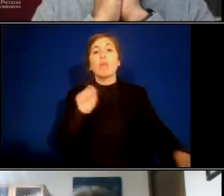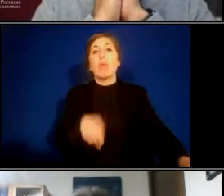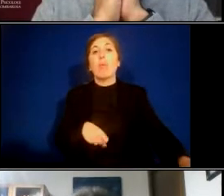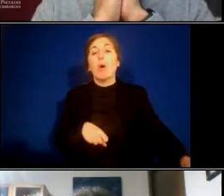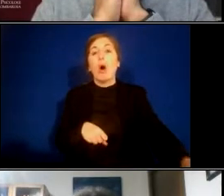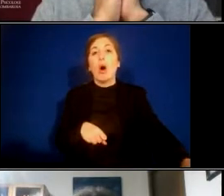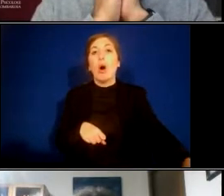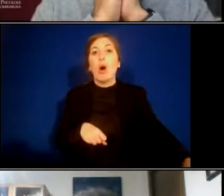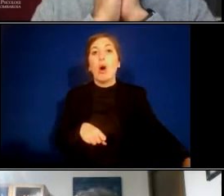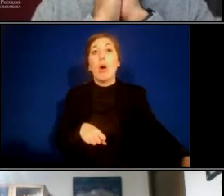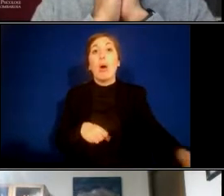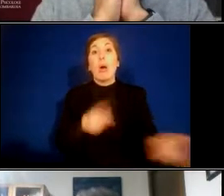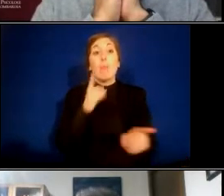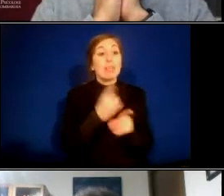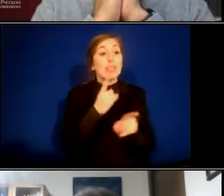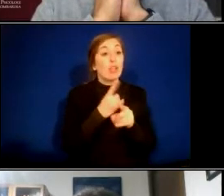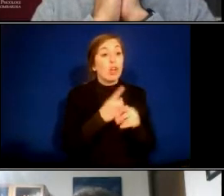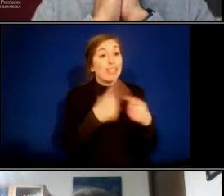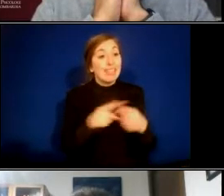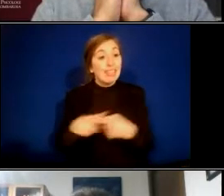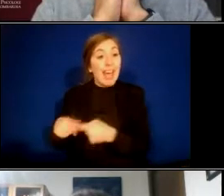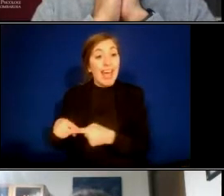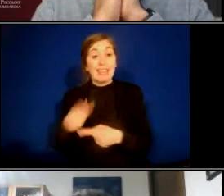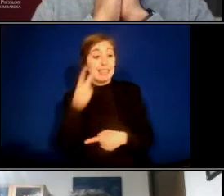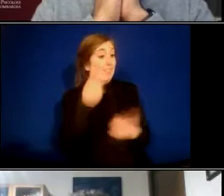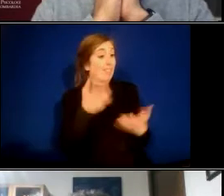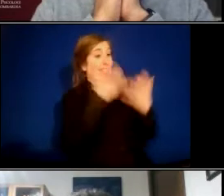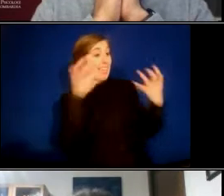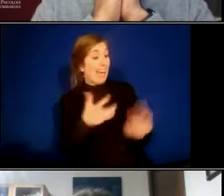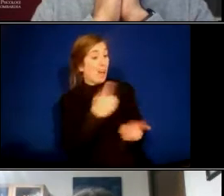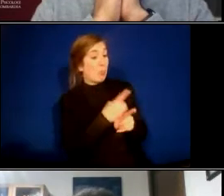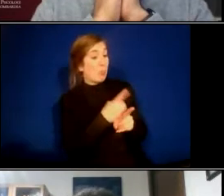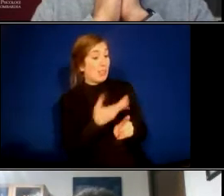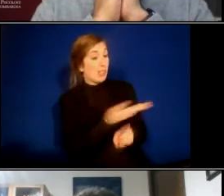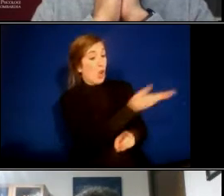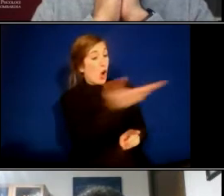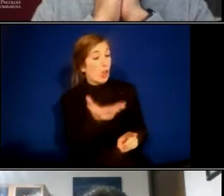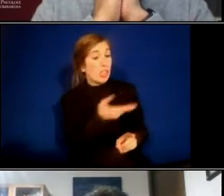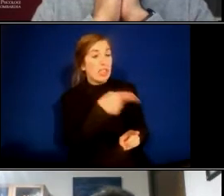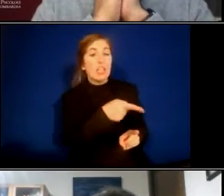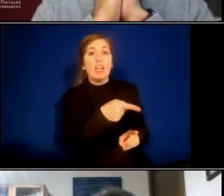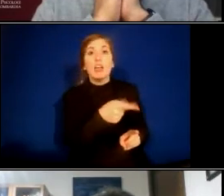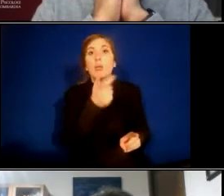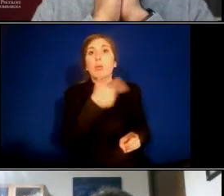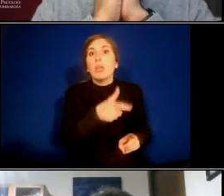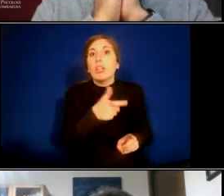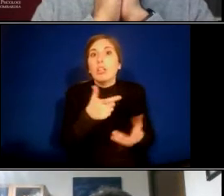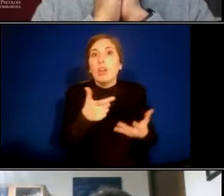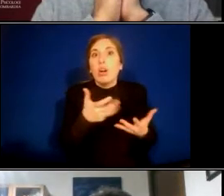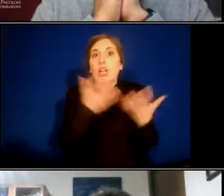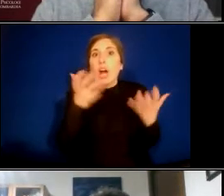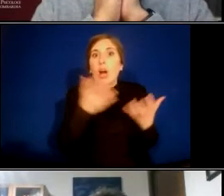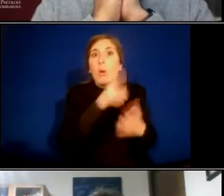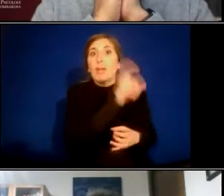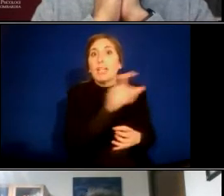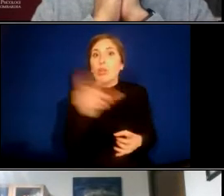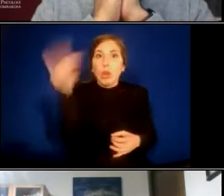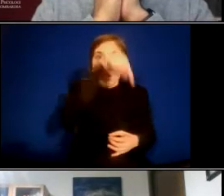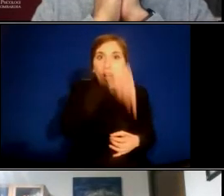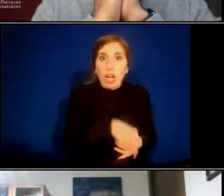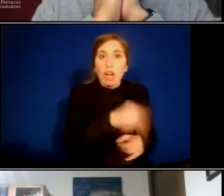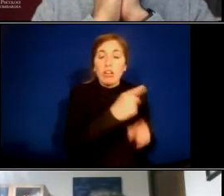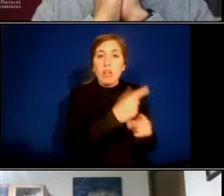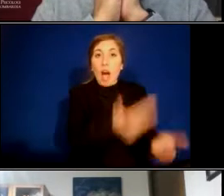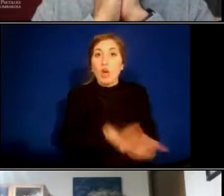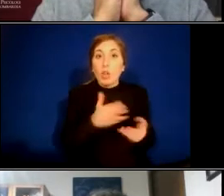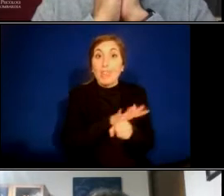di altri bisogni che sono evidenti per chi andrà, se andrà a vivere appunto accolto in una famiglia. I numeri